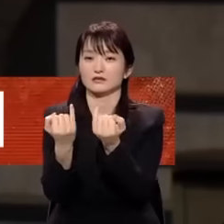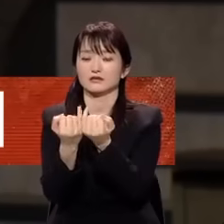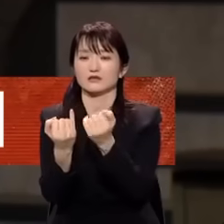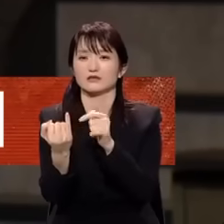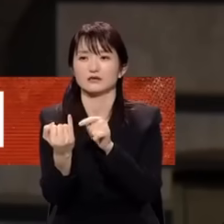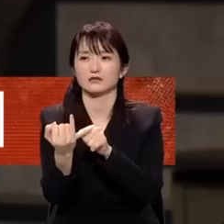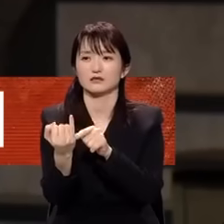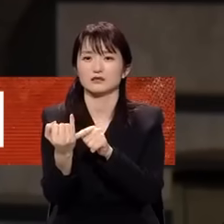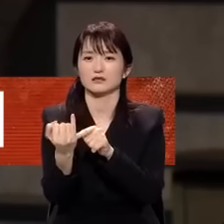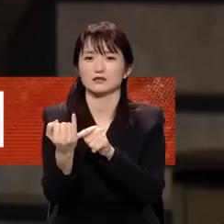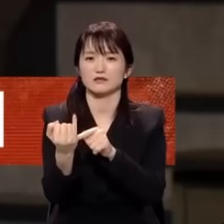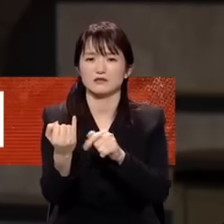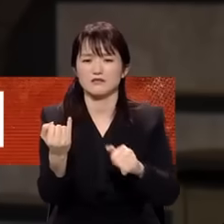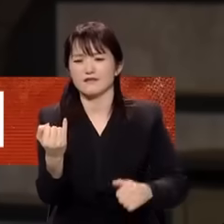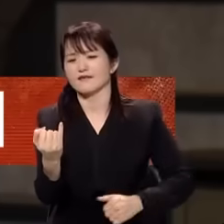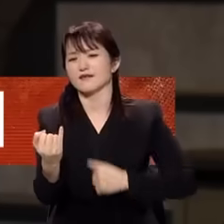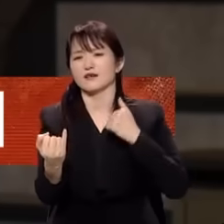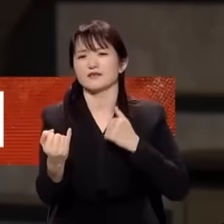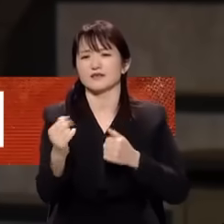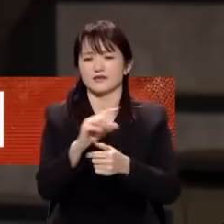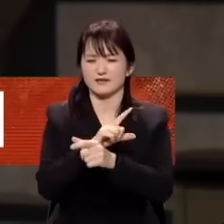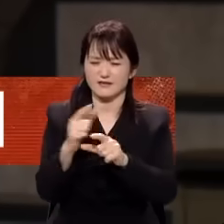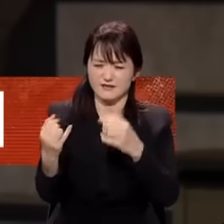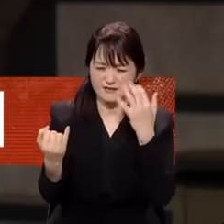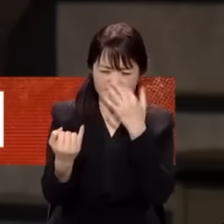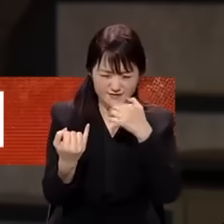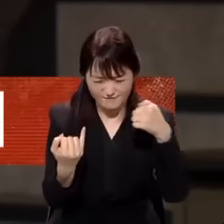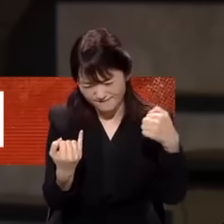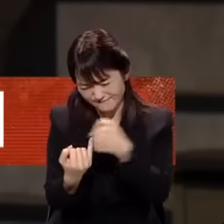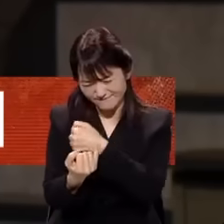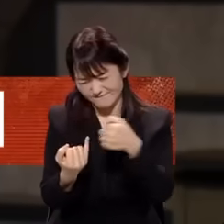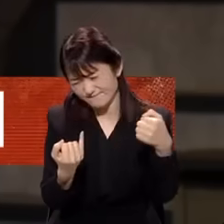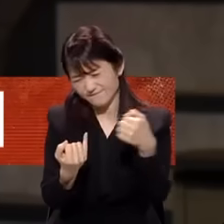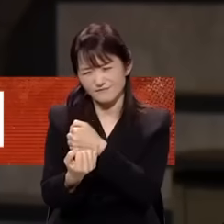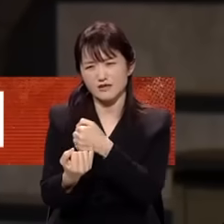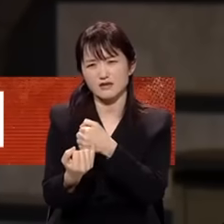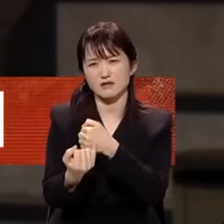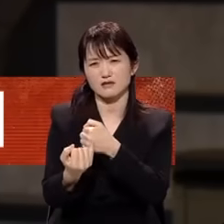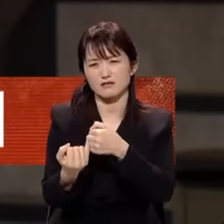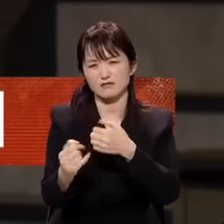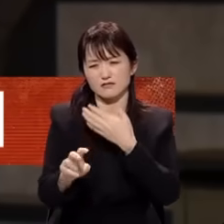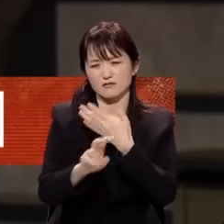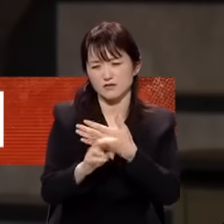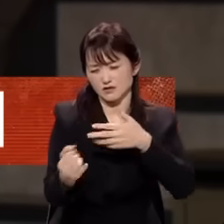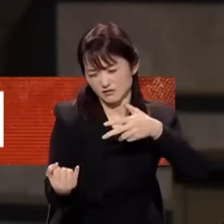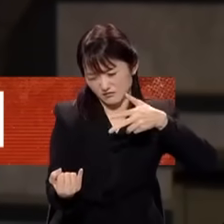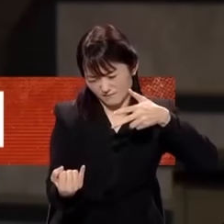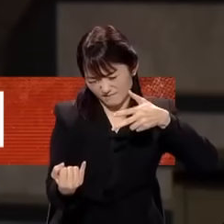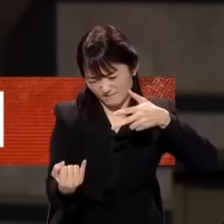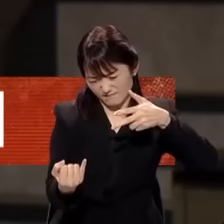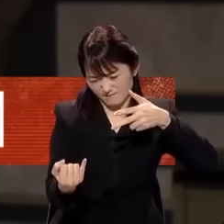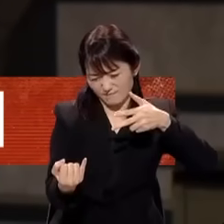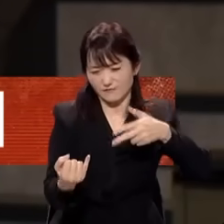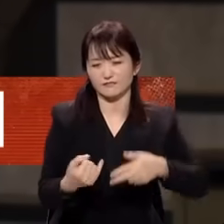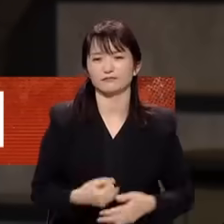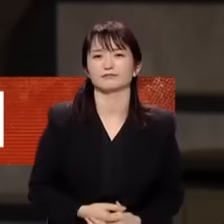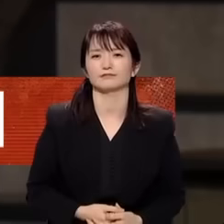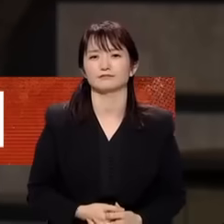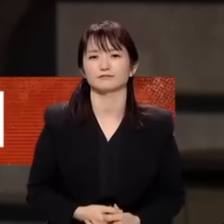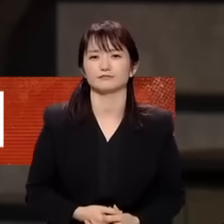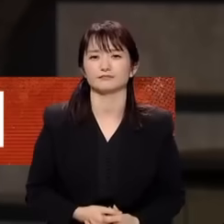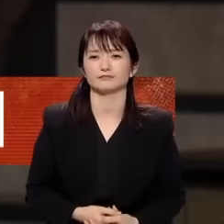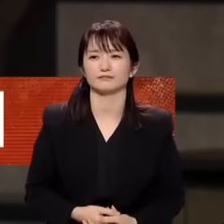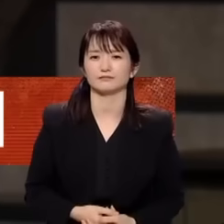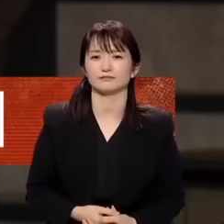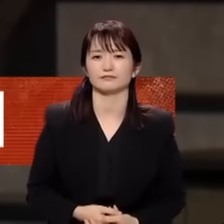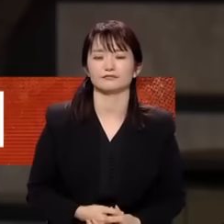정말 그 천인 공노할 여러 가지 어떤 성폭행을 비롯한 어 일들을 저질렀던 것이이 사건의 핵심이 아니던가요 그러면